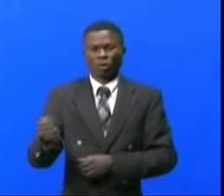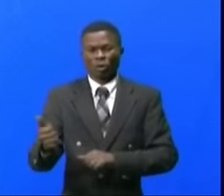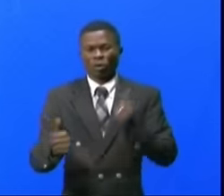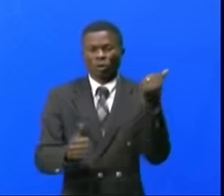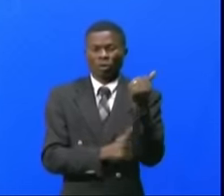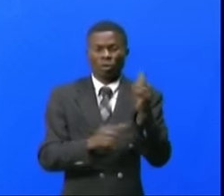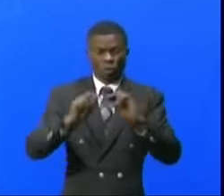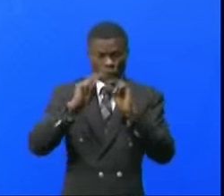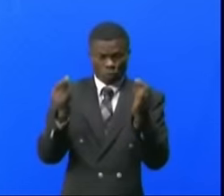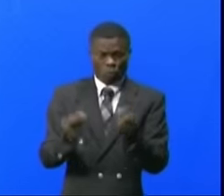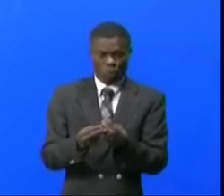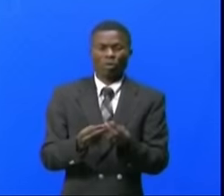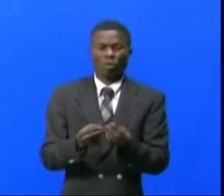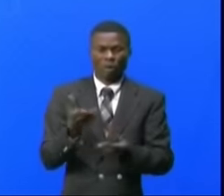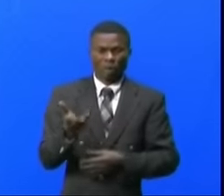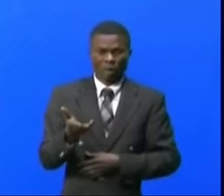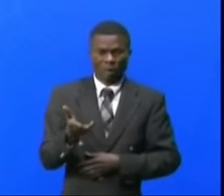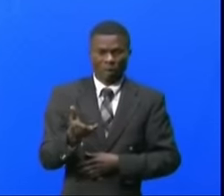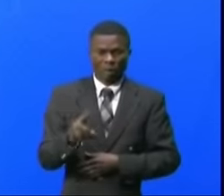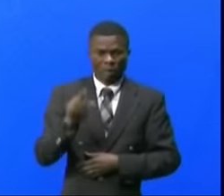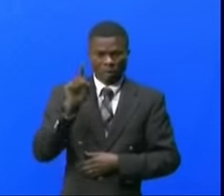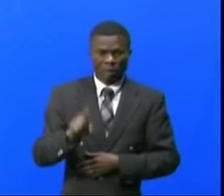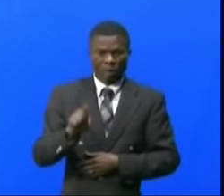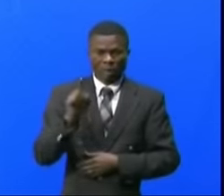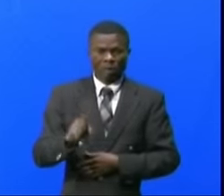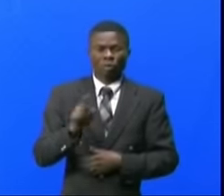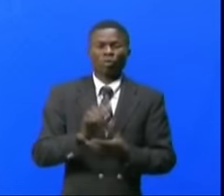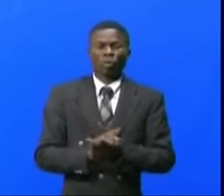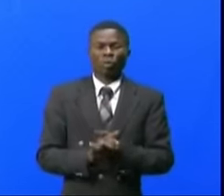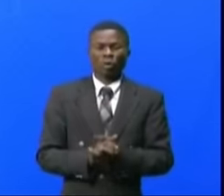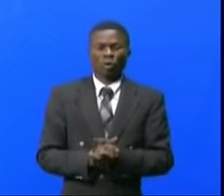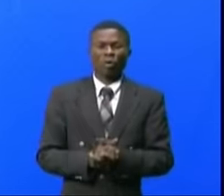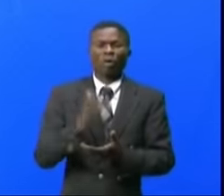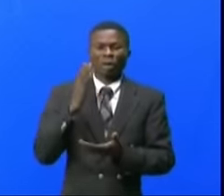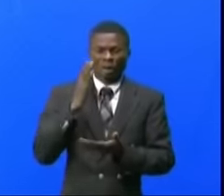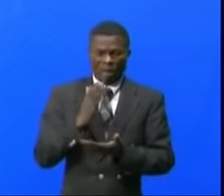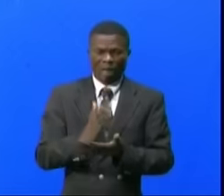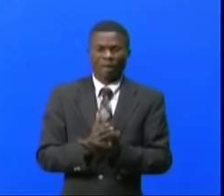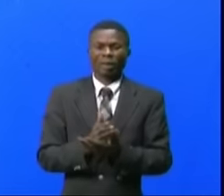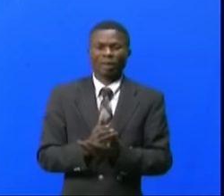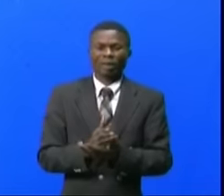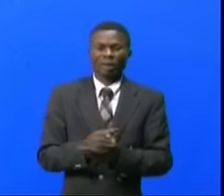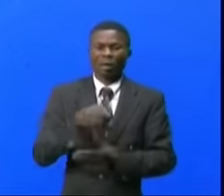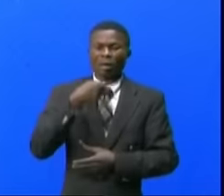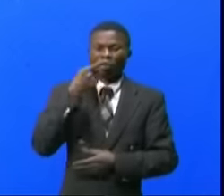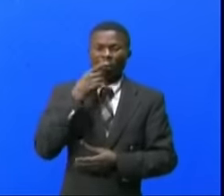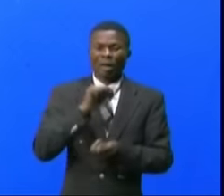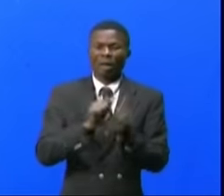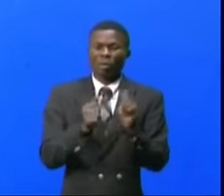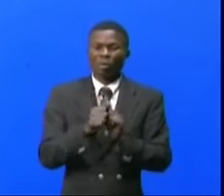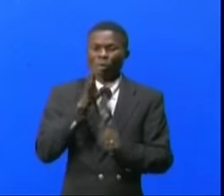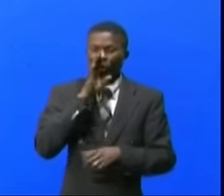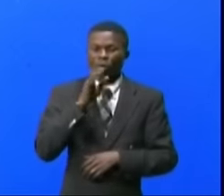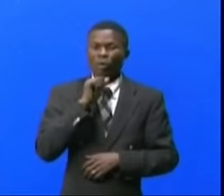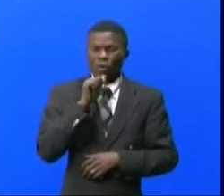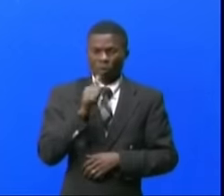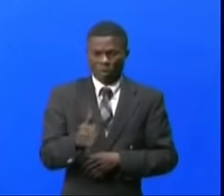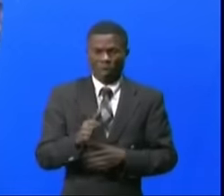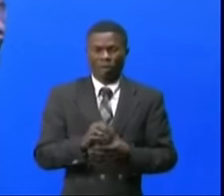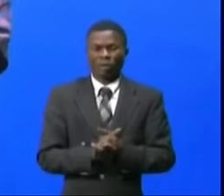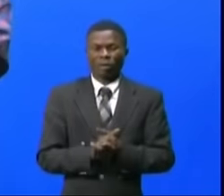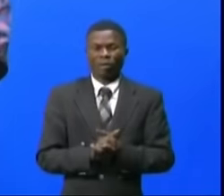ces groupes-là donner des points de vue qui ne reposent sur rien, des points de vue totalement